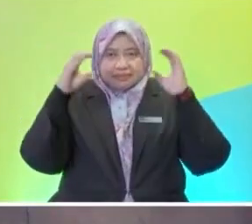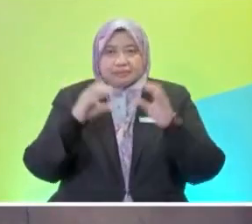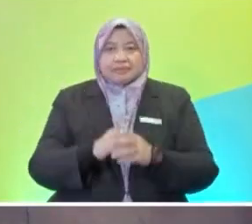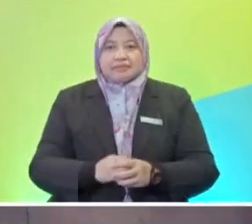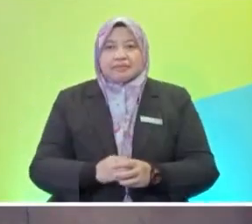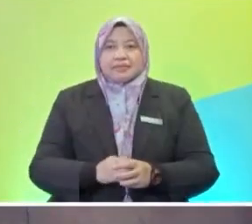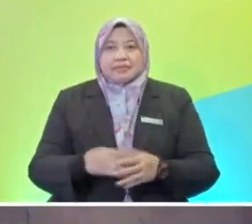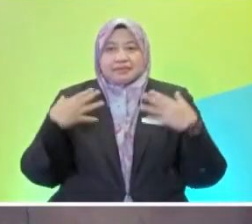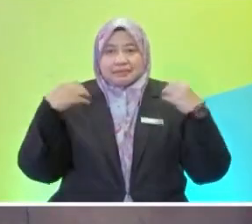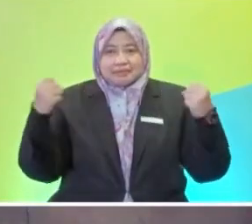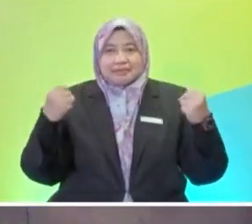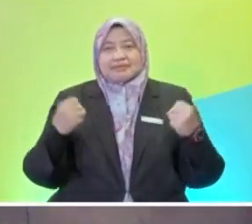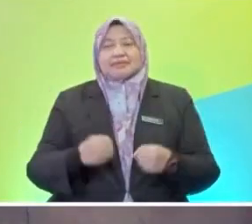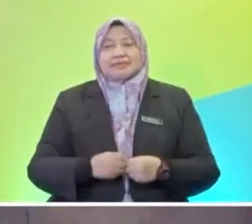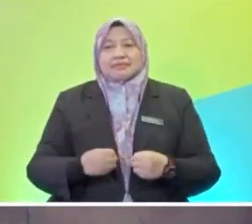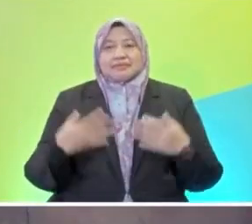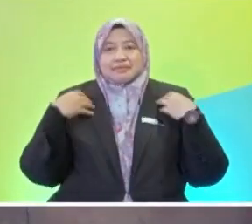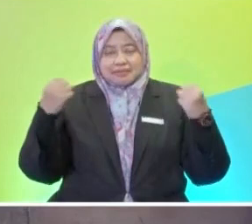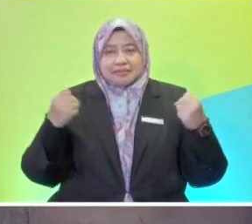sehat alhamdulillah